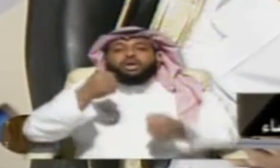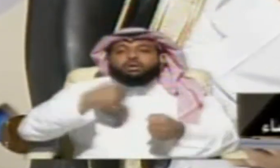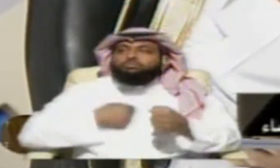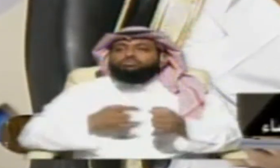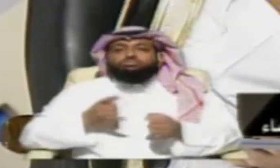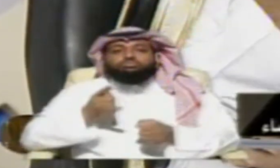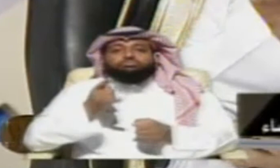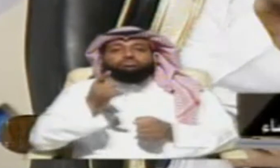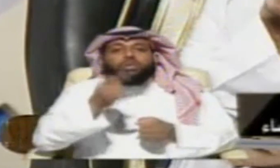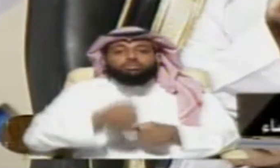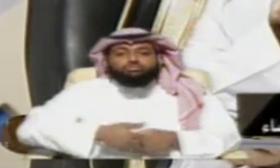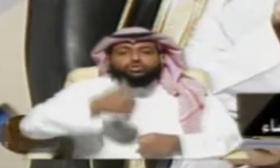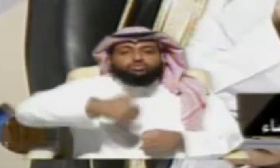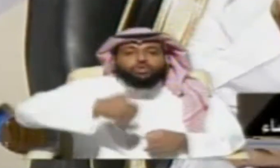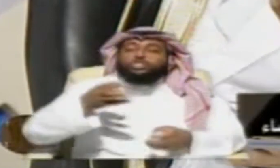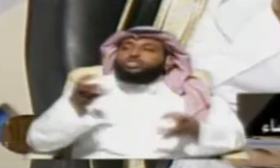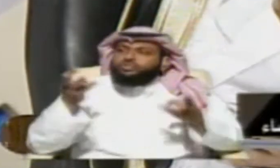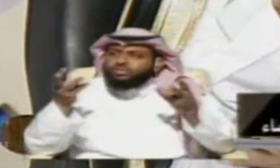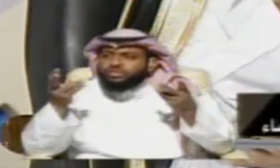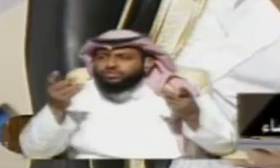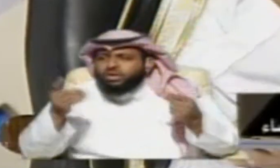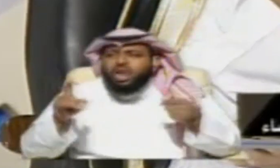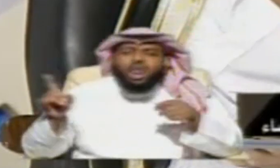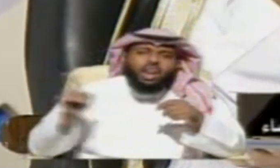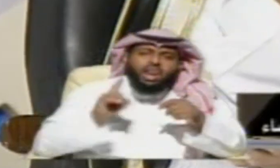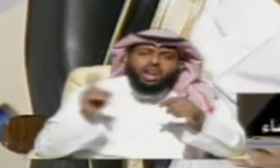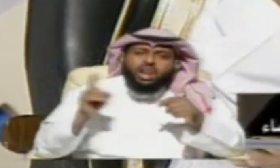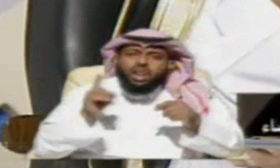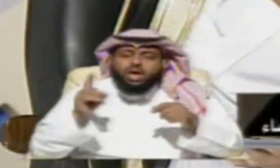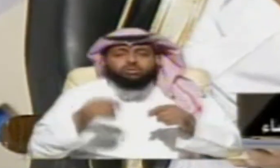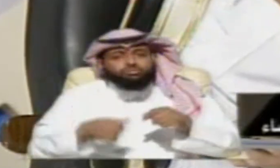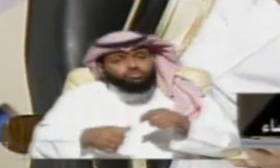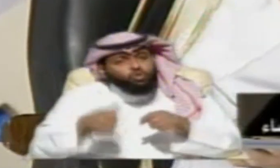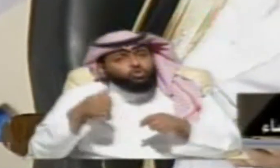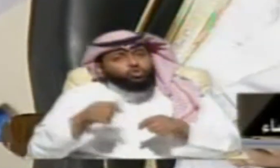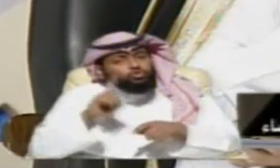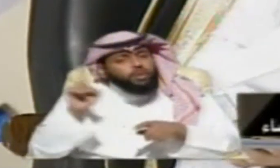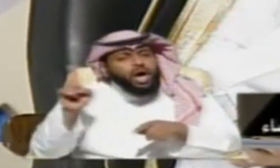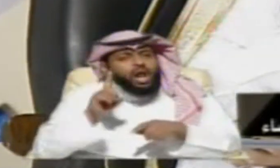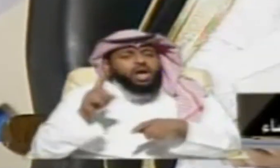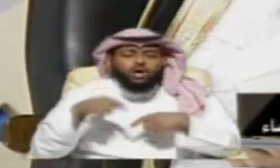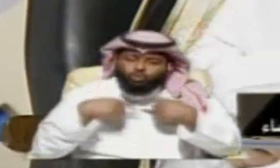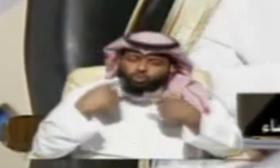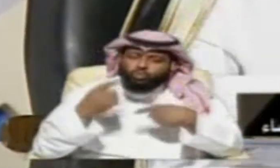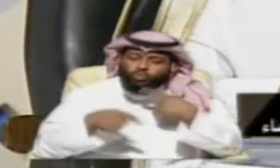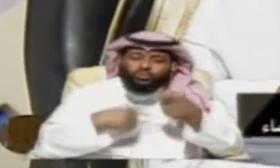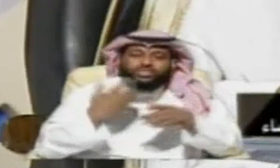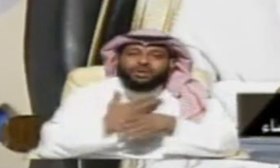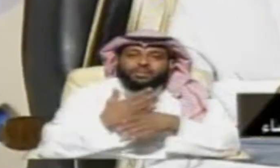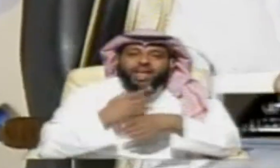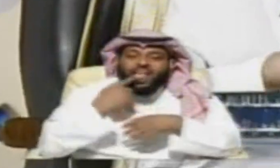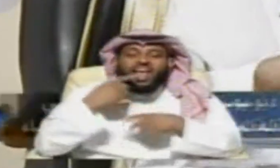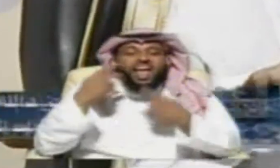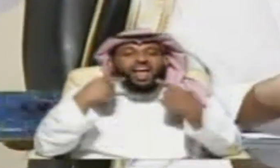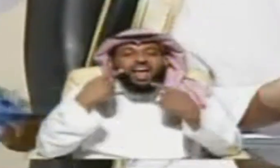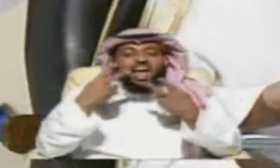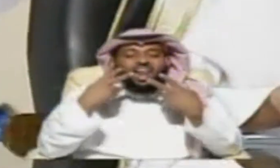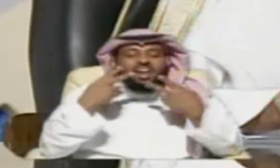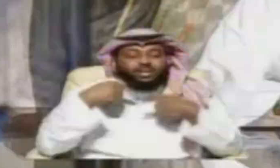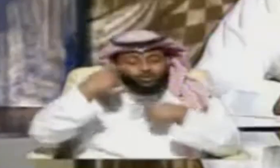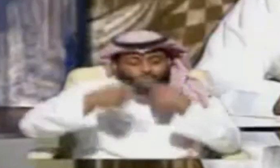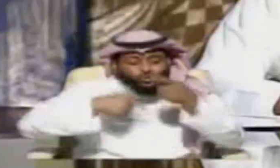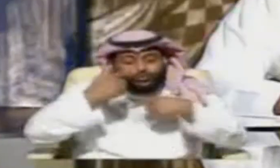اللسان الحمد لله. ويكسب به الأجر ويكون لسانه قد اعتاد على الكلام الطيب الحمد لله. بارك الله فيكم فضيلة